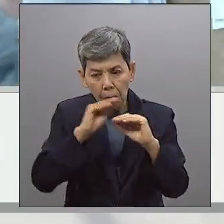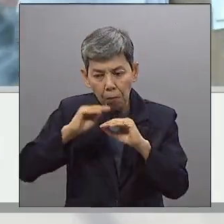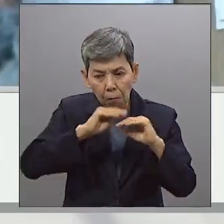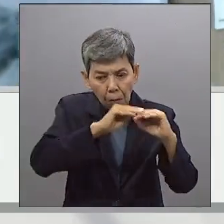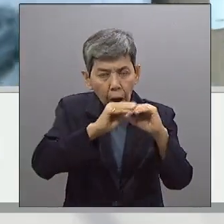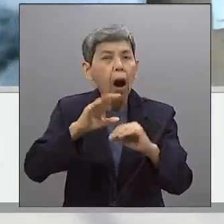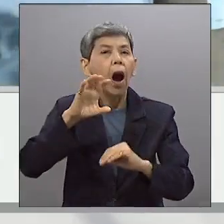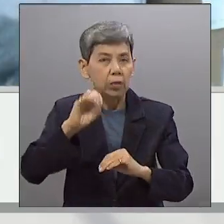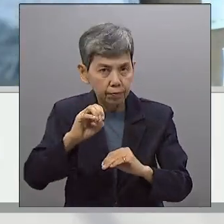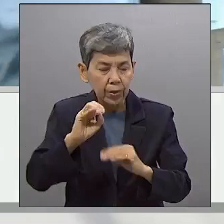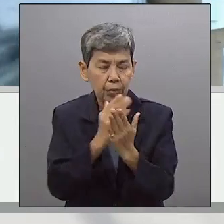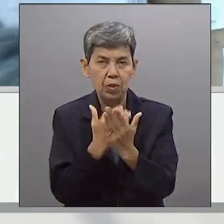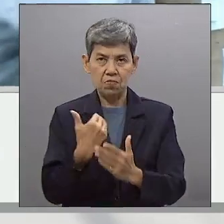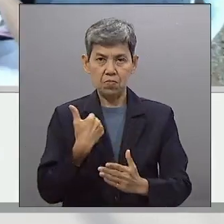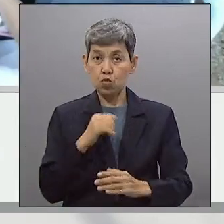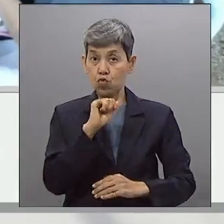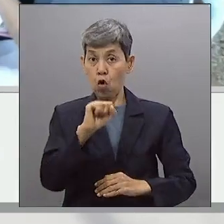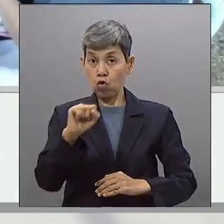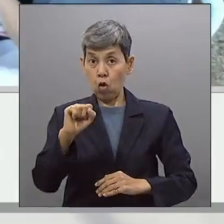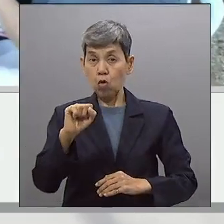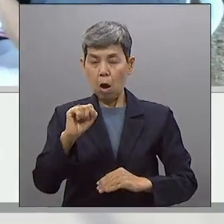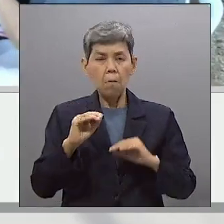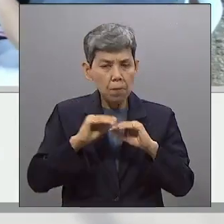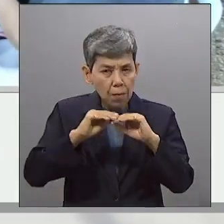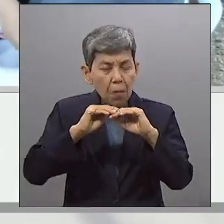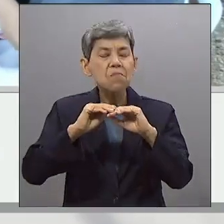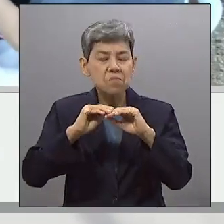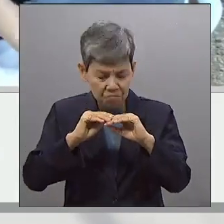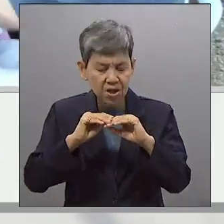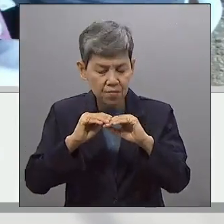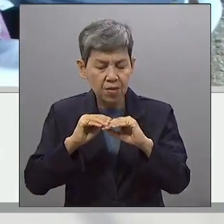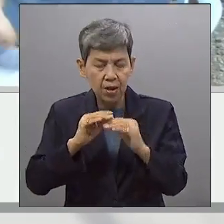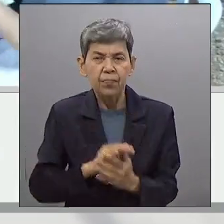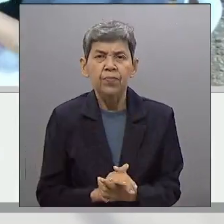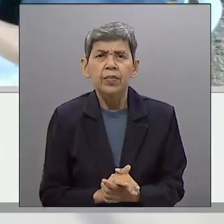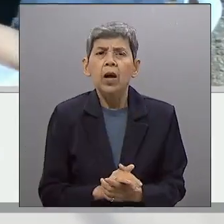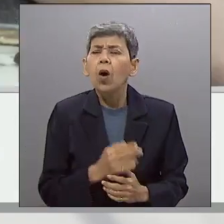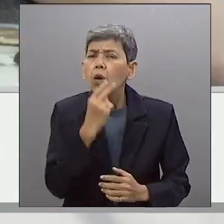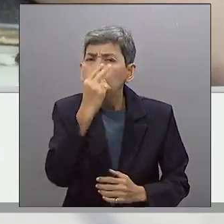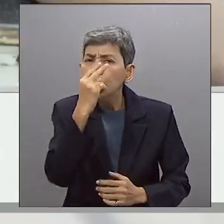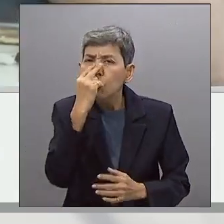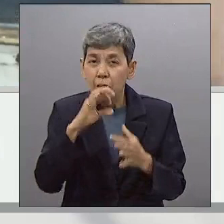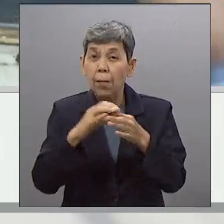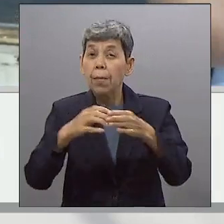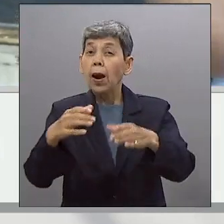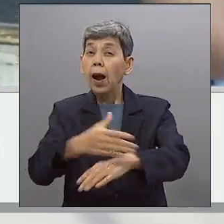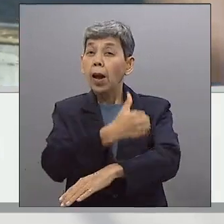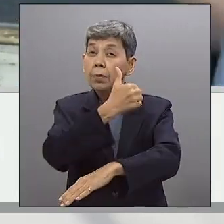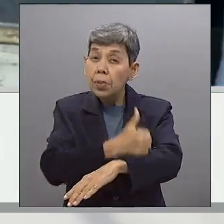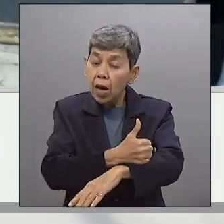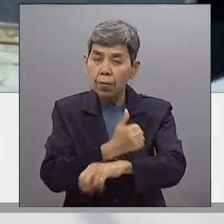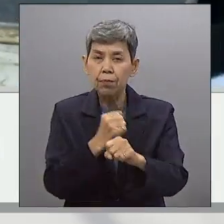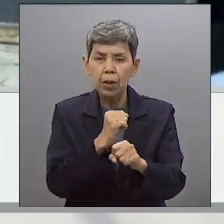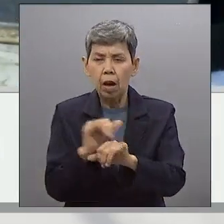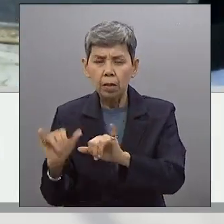50เขตค่ะมีจำนวนส.สที่เพิ่มมากขึ้นมาในบางพื้นที่ซึ่งถ้ามองในแง่ของพรรคการเมืองซึ่งมีการย้าย